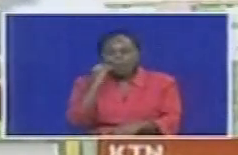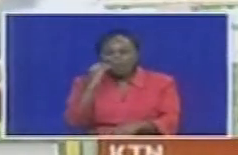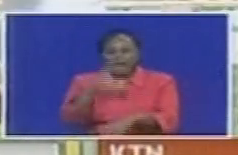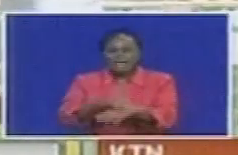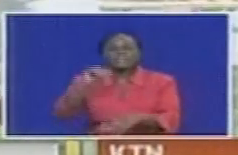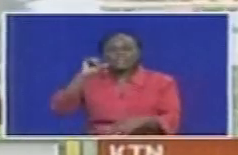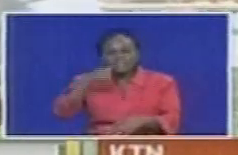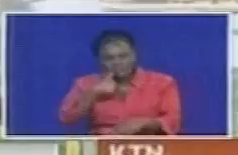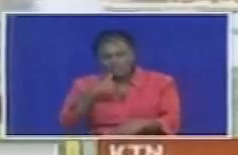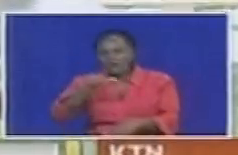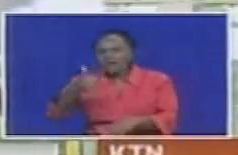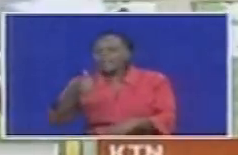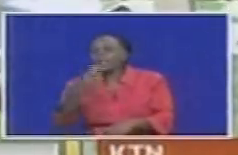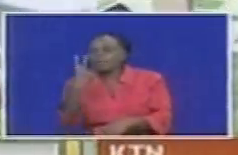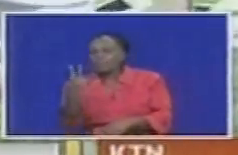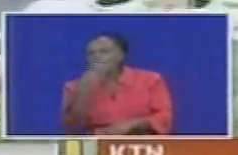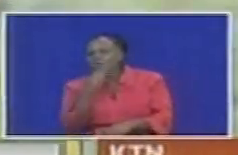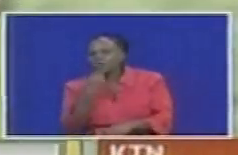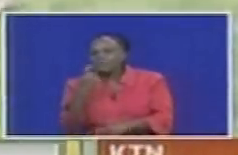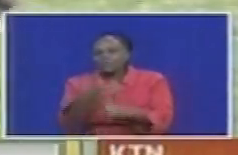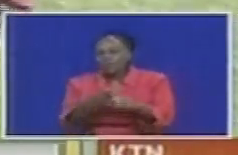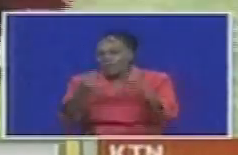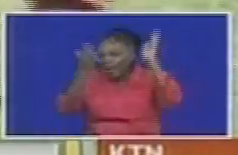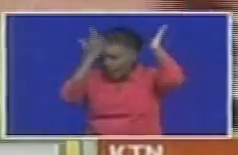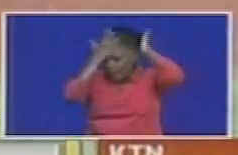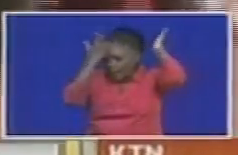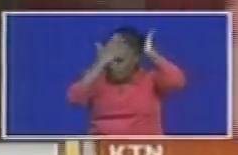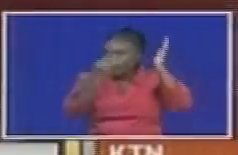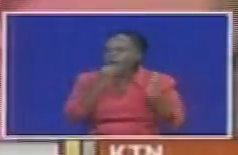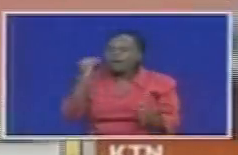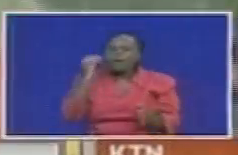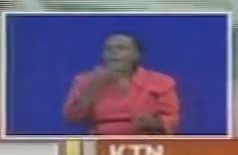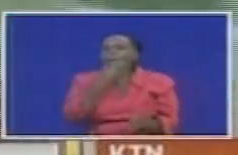Evans Miliach na Dennis Nandwa kutoka kwa timu ya Kakamega Homeboys pamoja na Amos